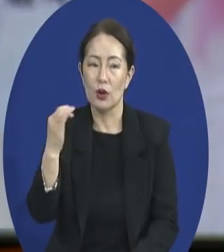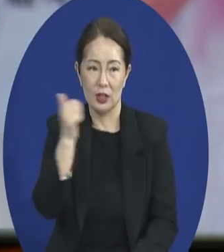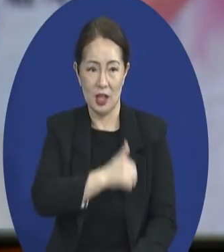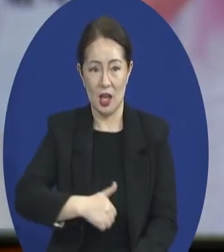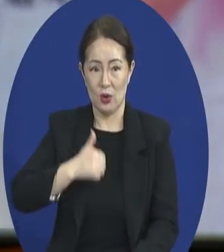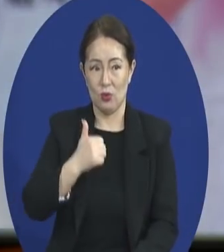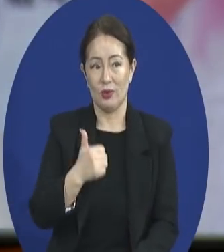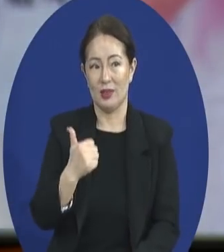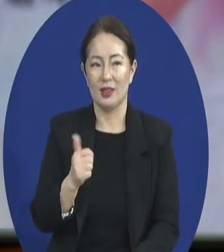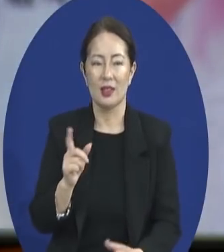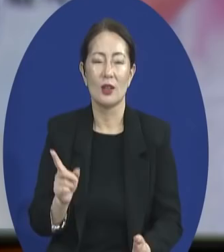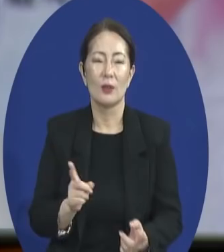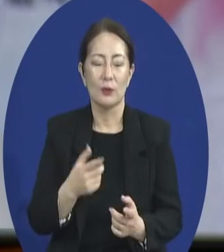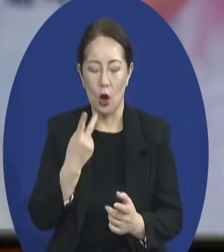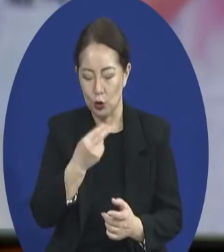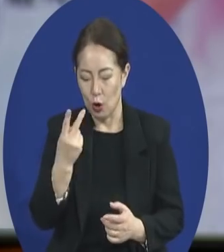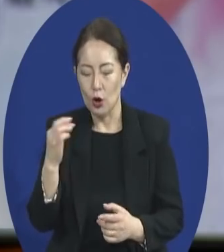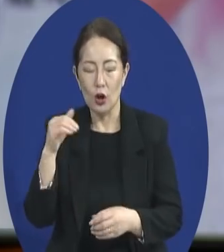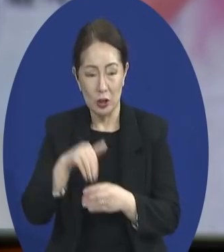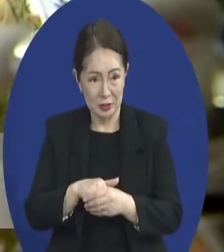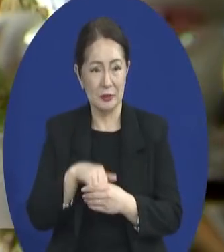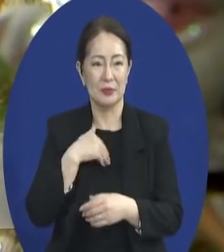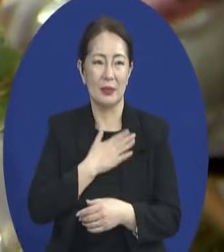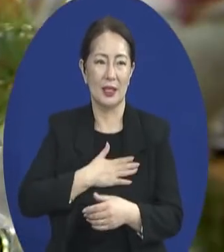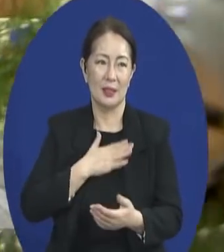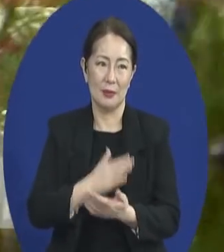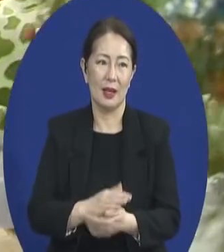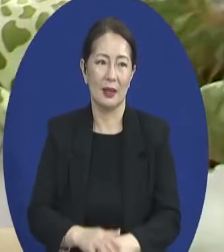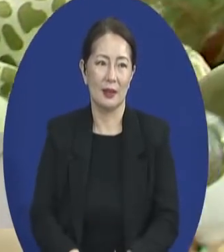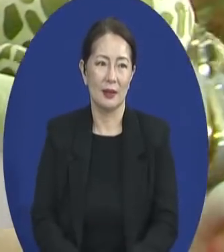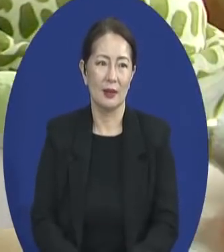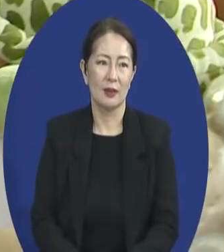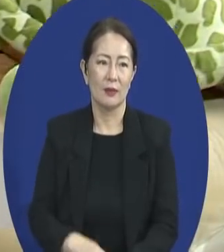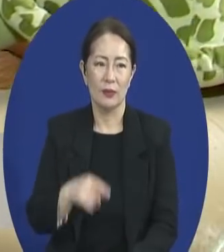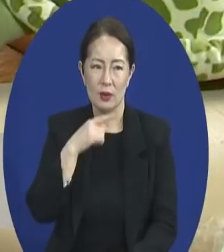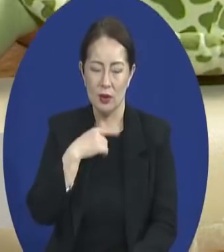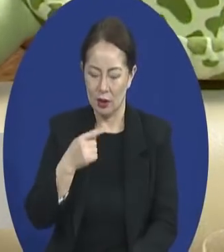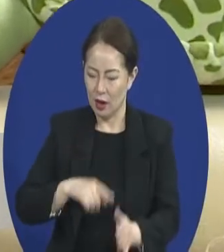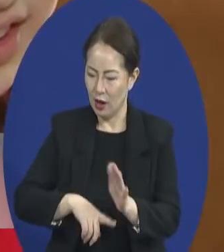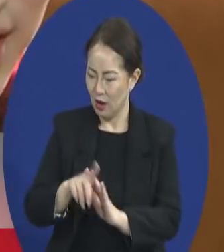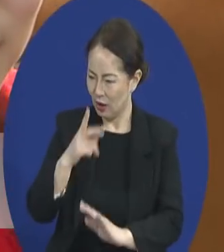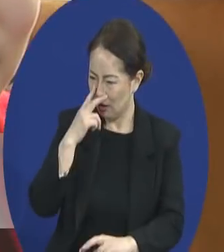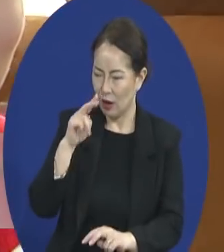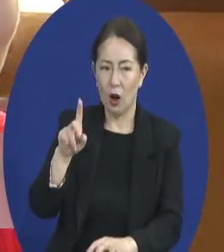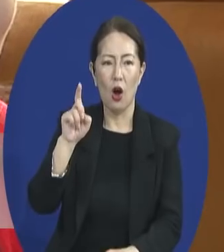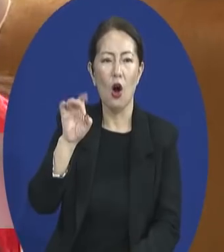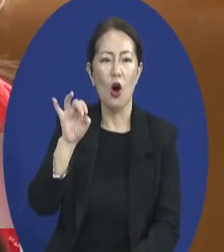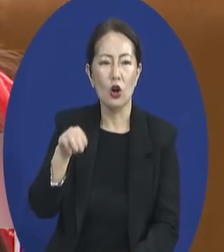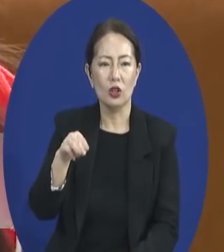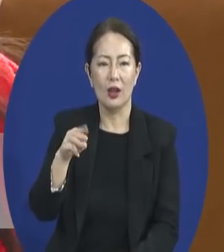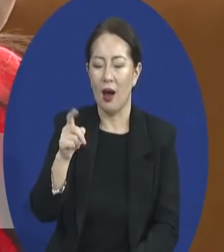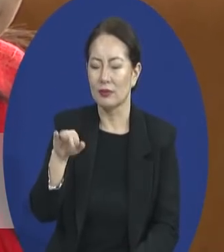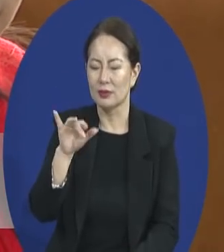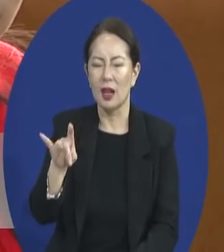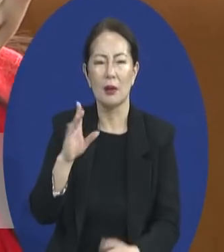сар бол учирж байгаа даа маш их баяртай байдаг. Охныг анх хорт хавдартай гэдгийг сонсоод тэнгэр хөмөргөшгөл болсон